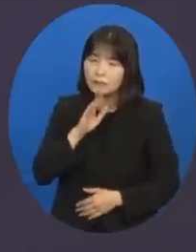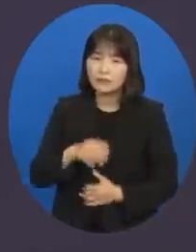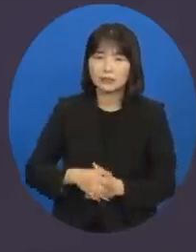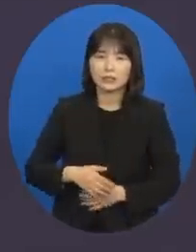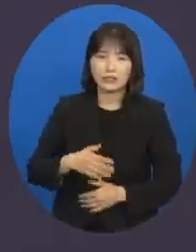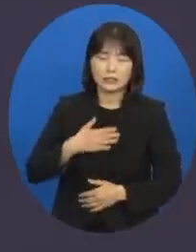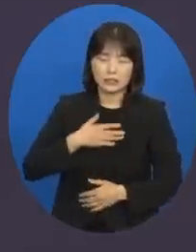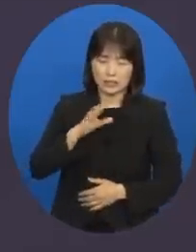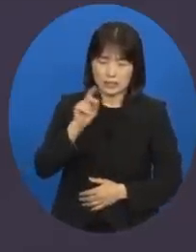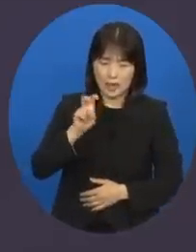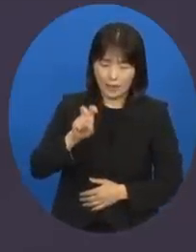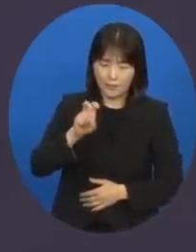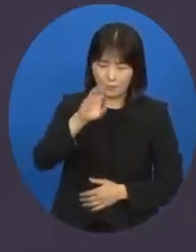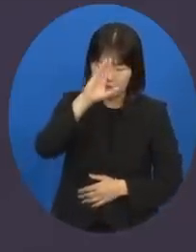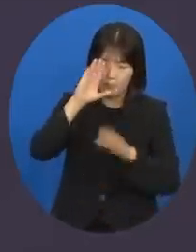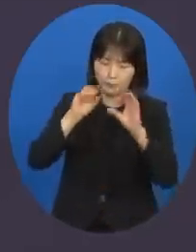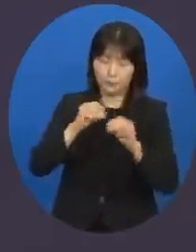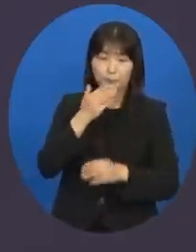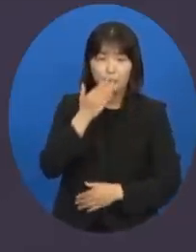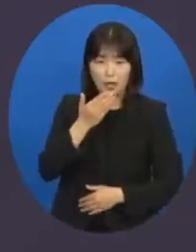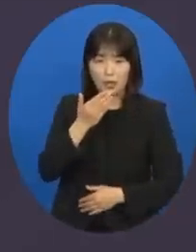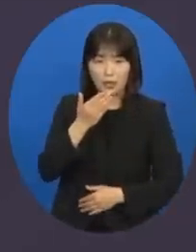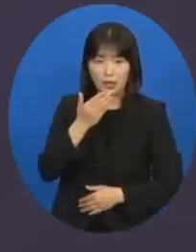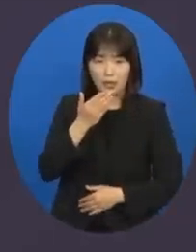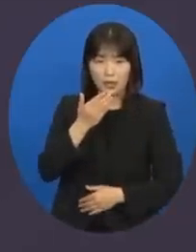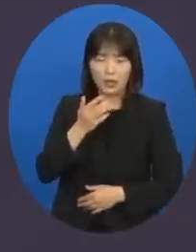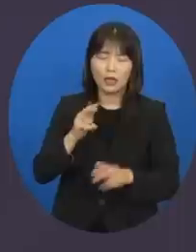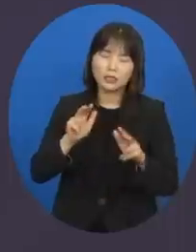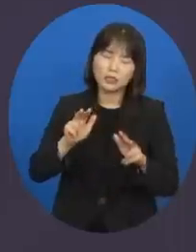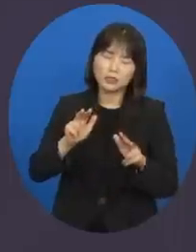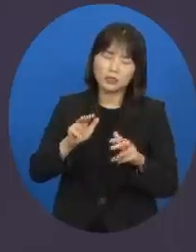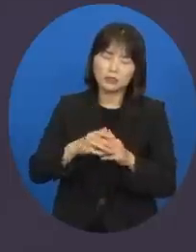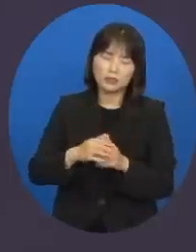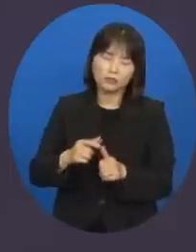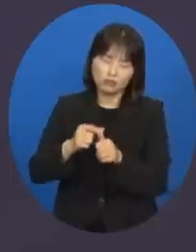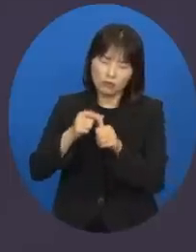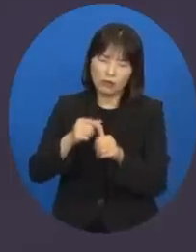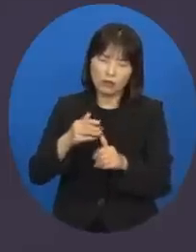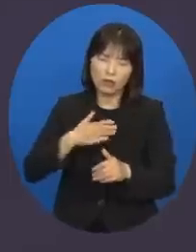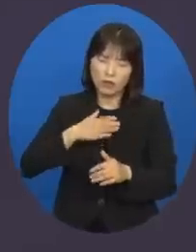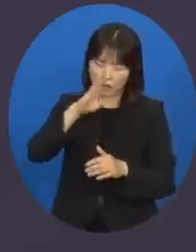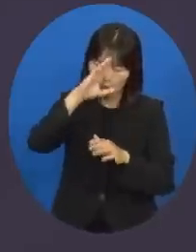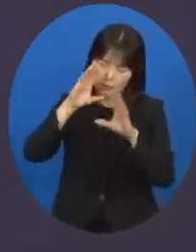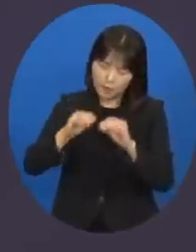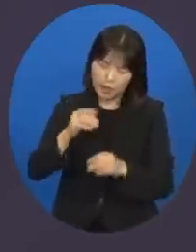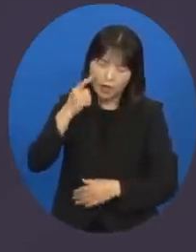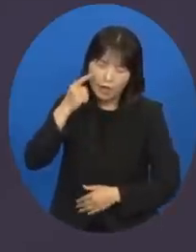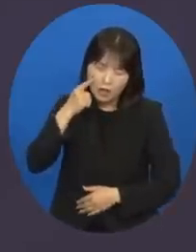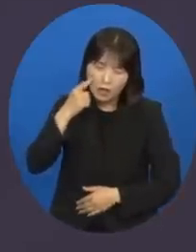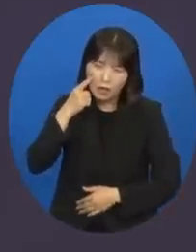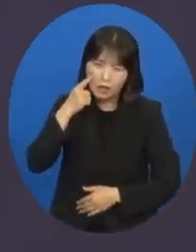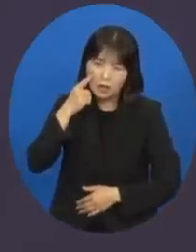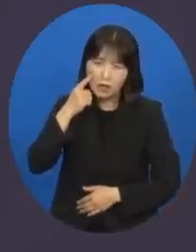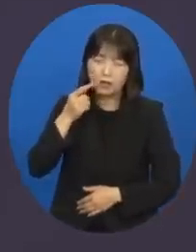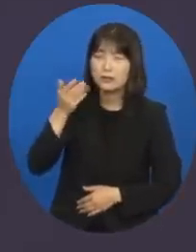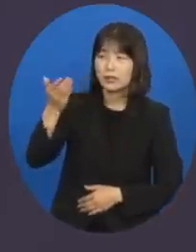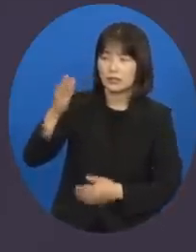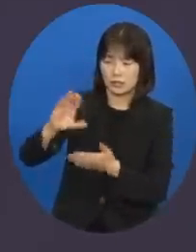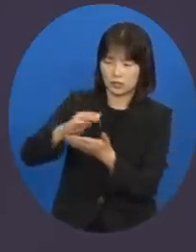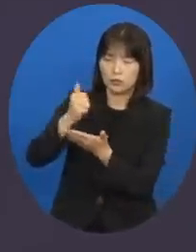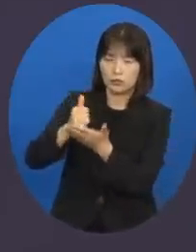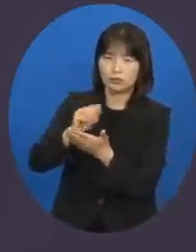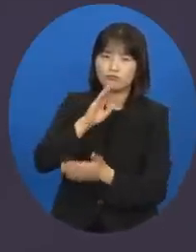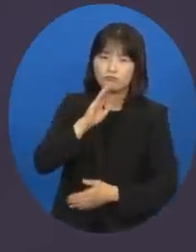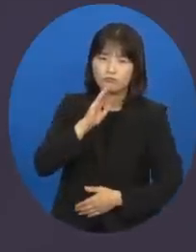제 암을 고칠 수 있지 않습니까? 지금 나를 한번 구원해 보세요. 나를 구출해 주세요. 치료해 보세요. 당신이 그리스도